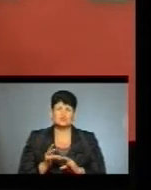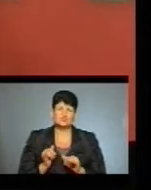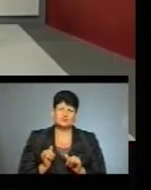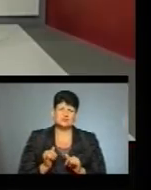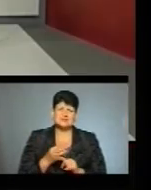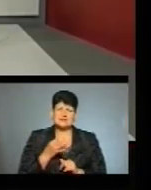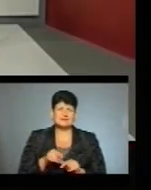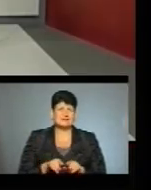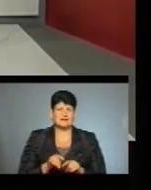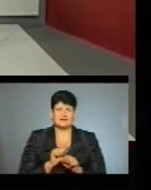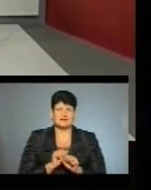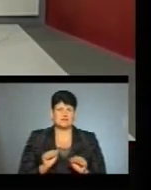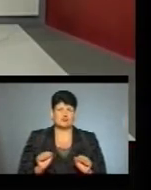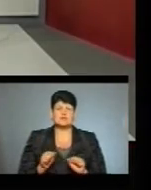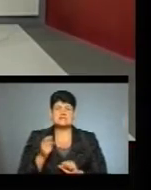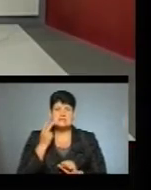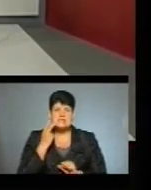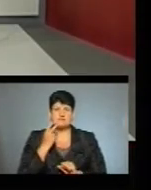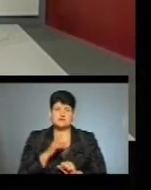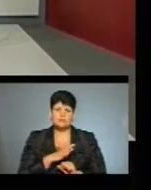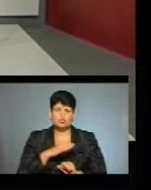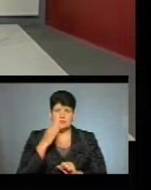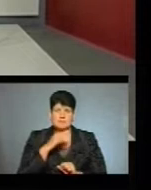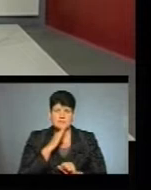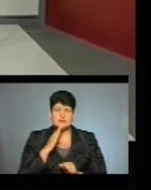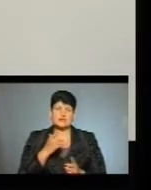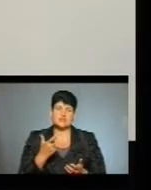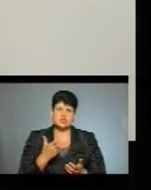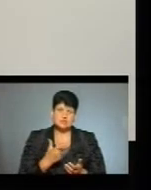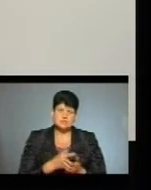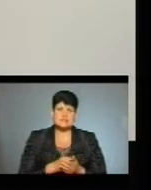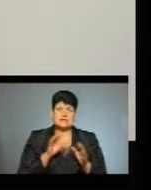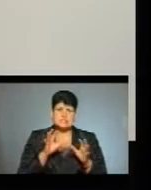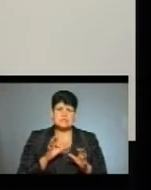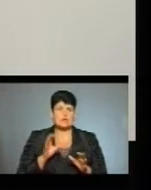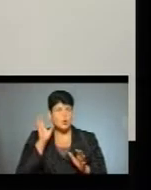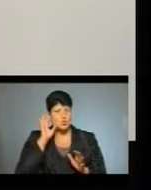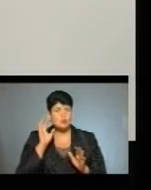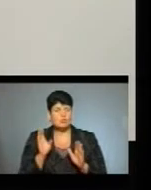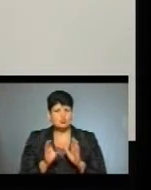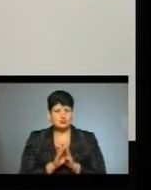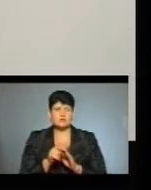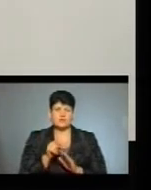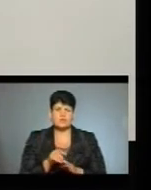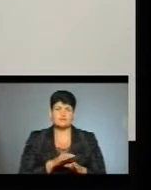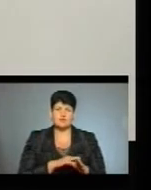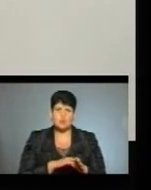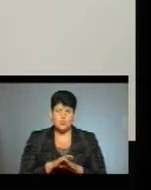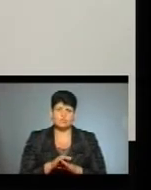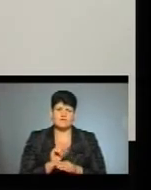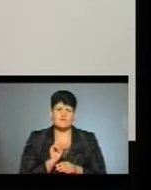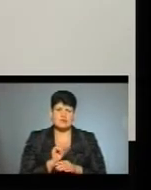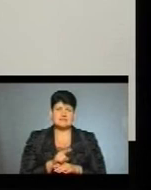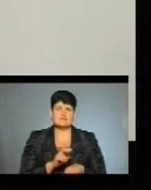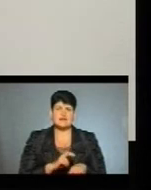можна сказати, бо завжди були батьки, які щепилися, які законопослушні, вони виконували